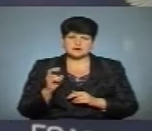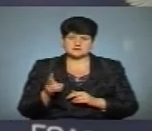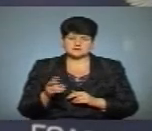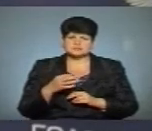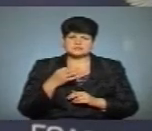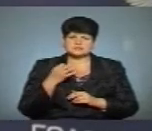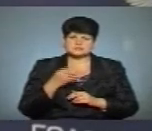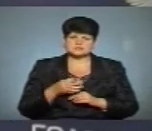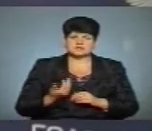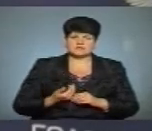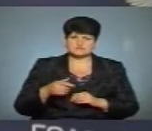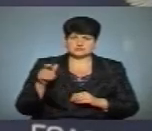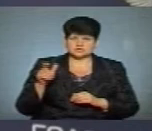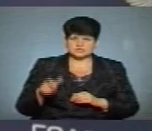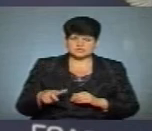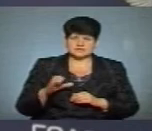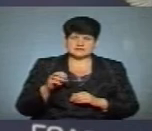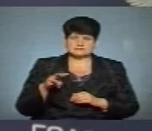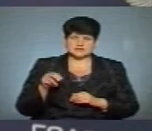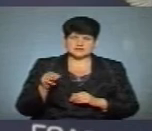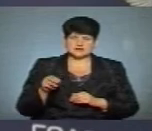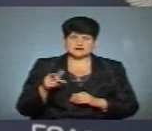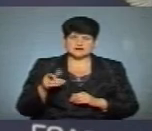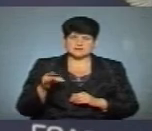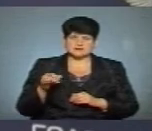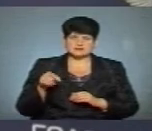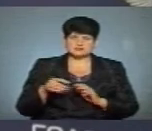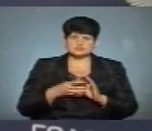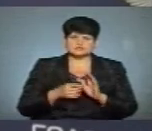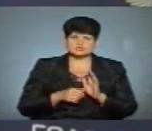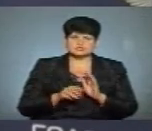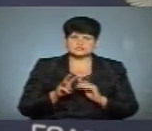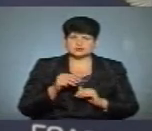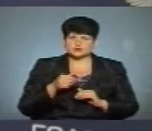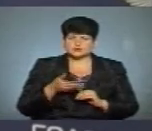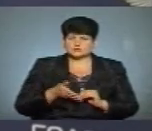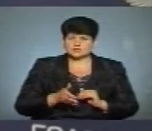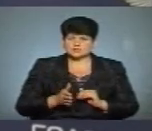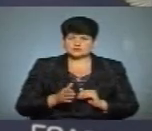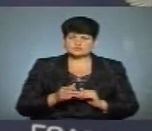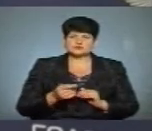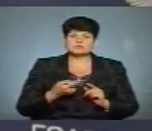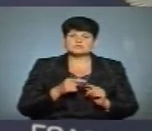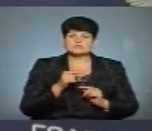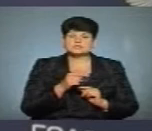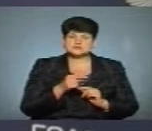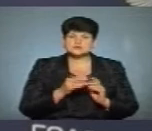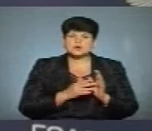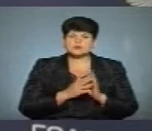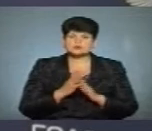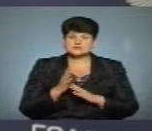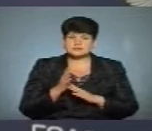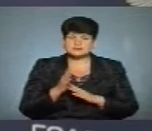пояснив житель СМТ Гримайлів 1963 року народження, вказану рослини коноплі